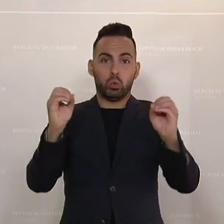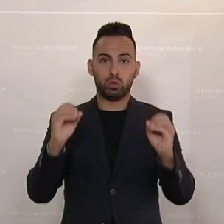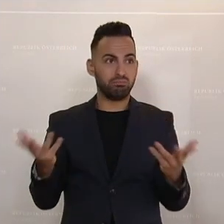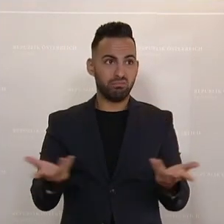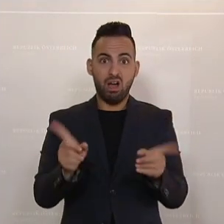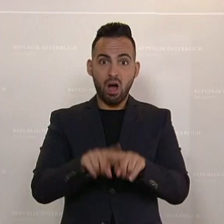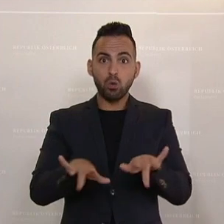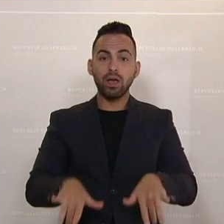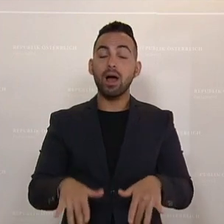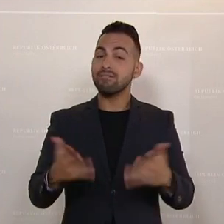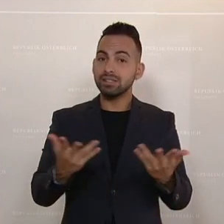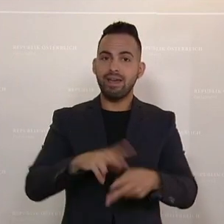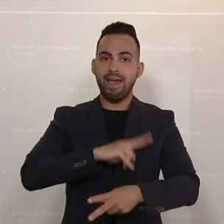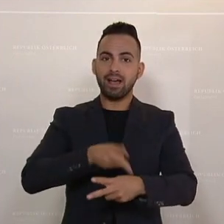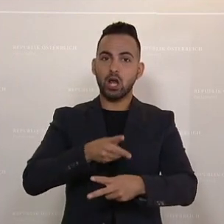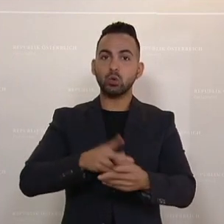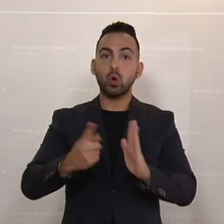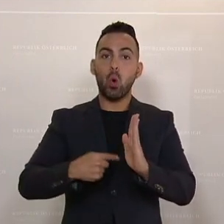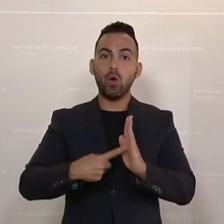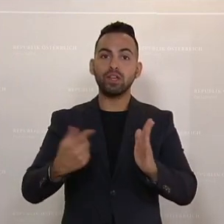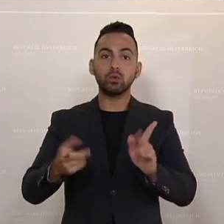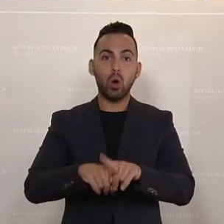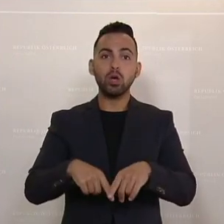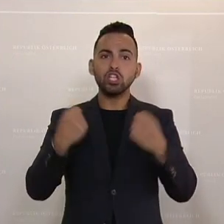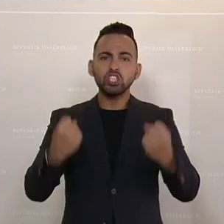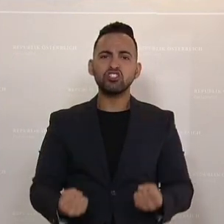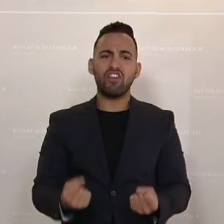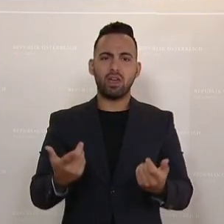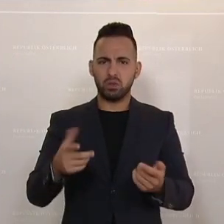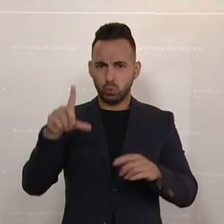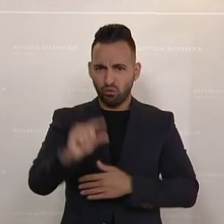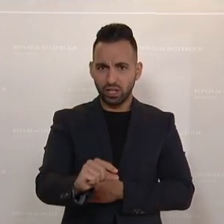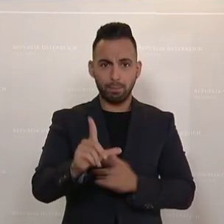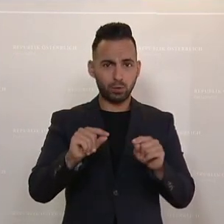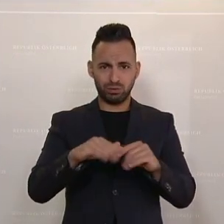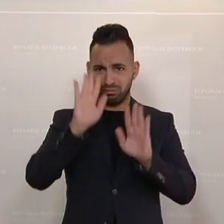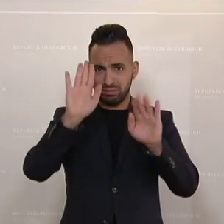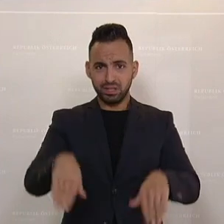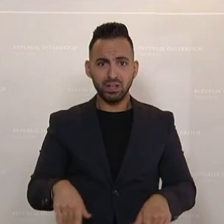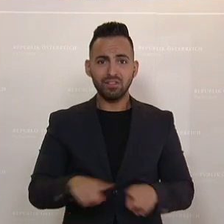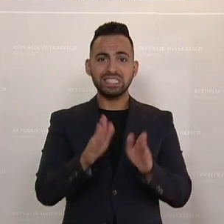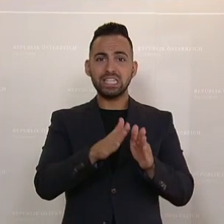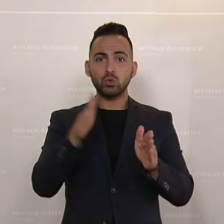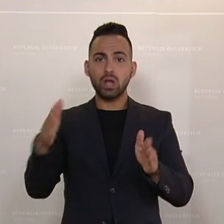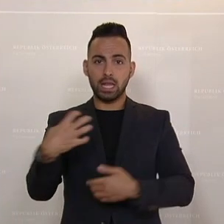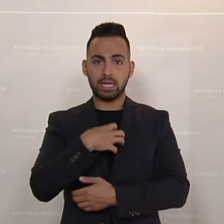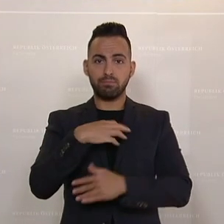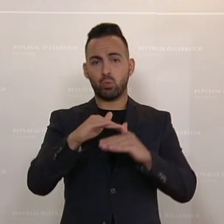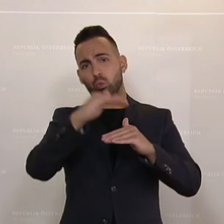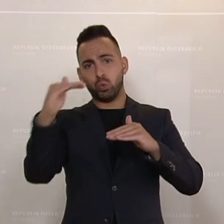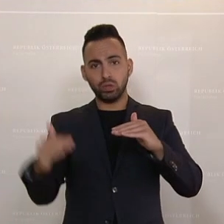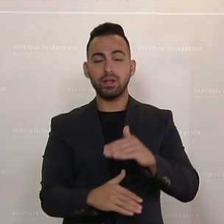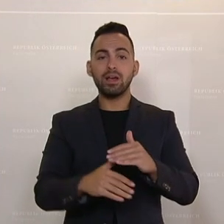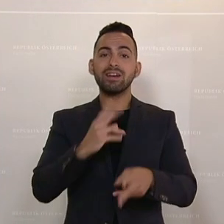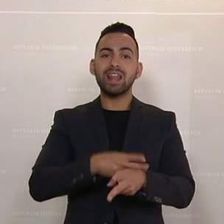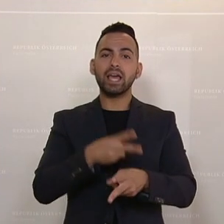aber die Erkrankungshäufigkeit und Schwere so gering ist, dass wir mittlerweile unter dem Niveau einer saisonalen Grippe liegen, was die